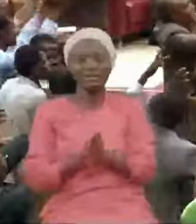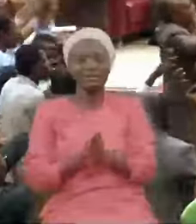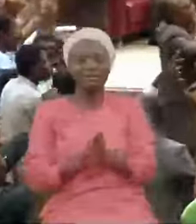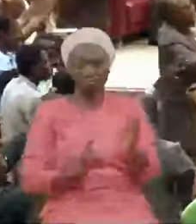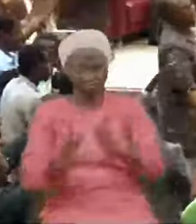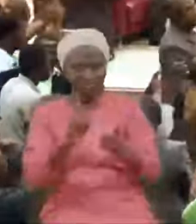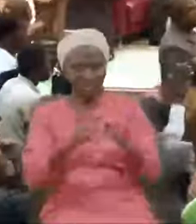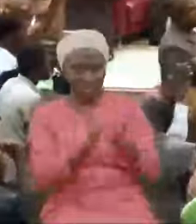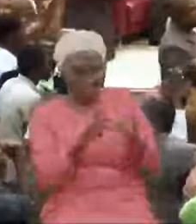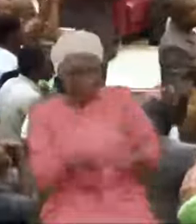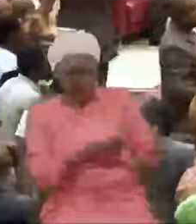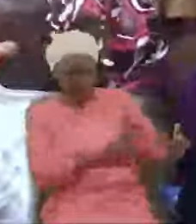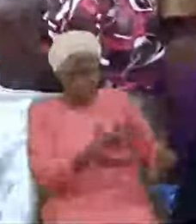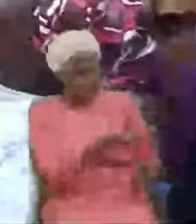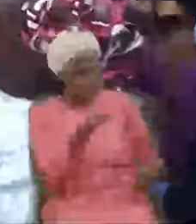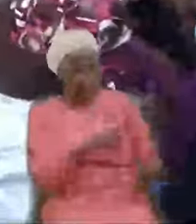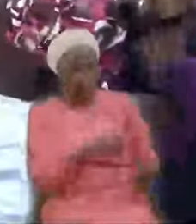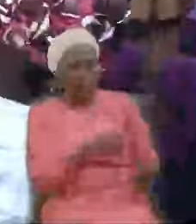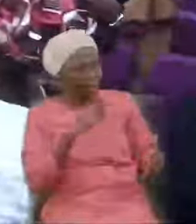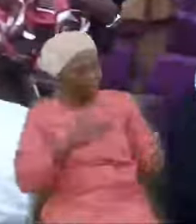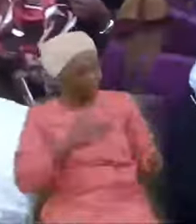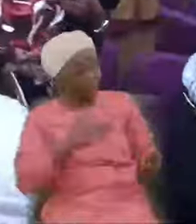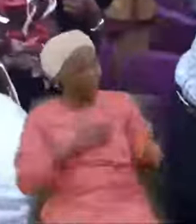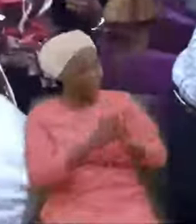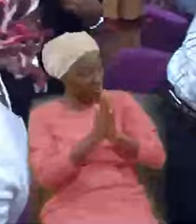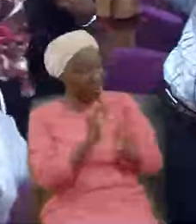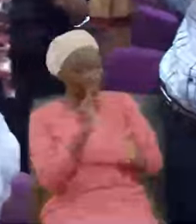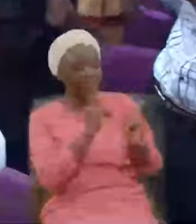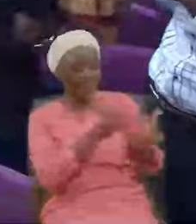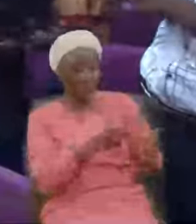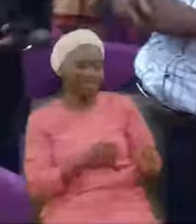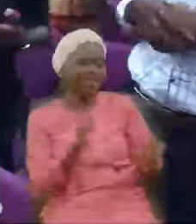Dites à celui qui est à côté de vous, mes prières sont exaucées.